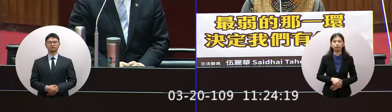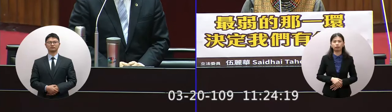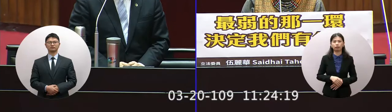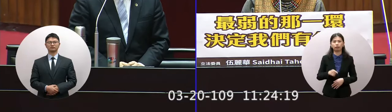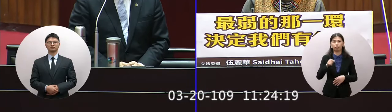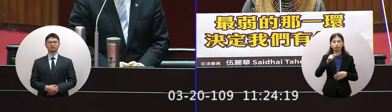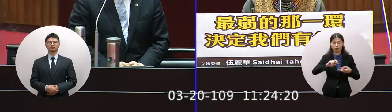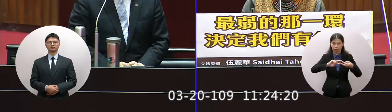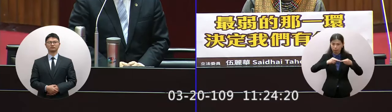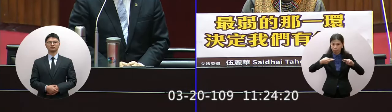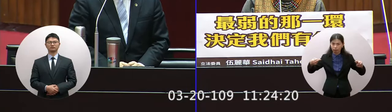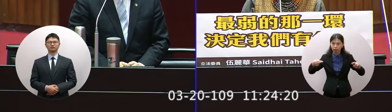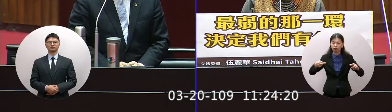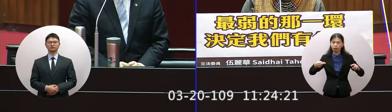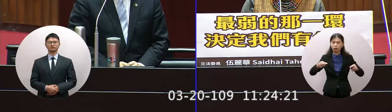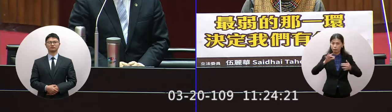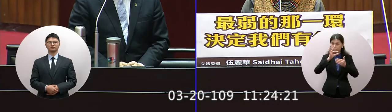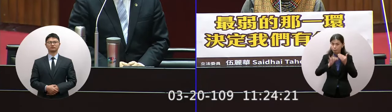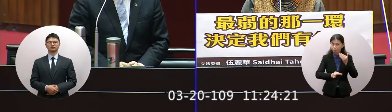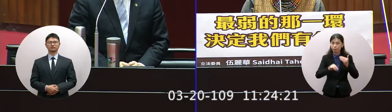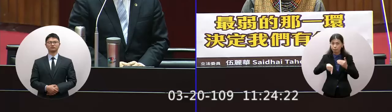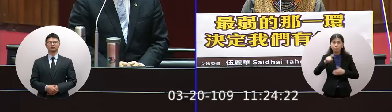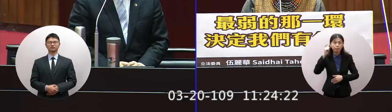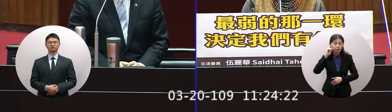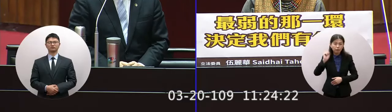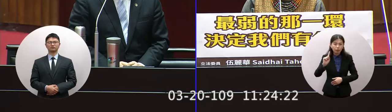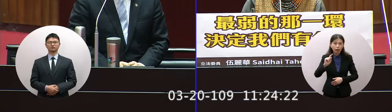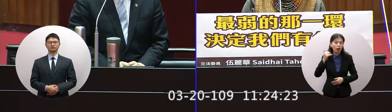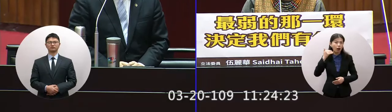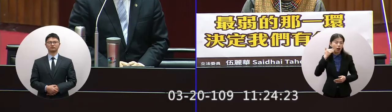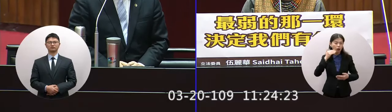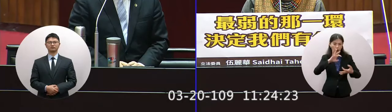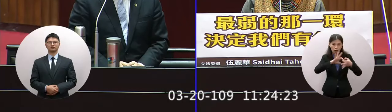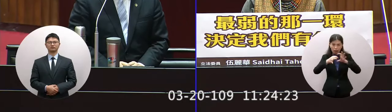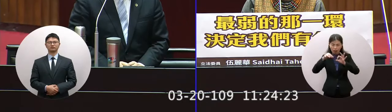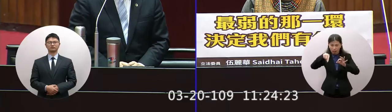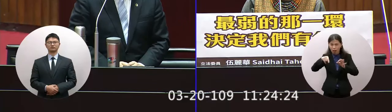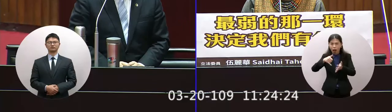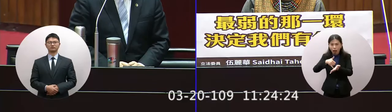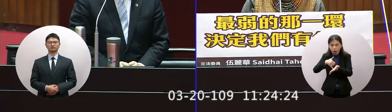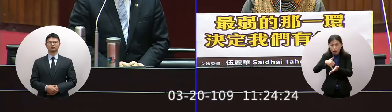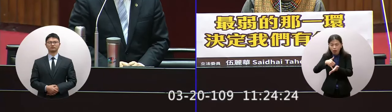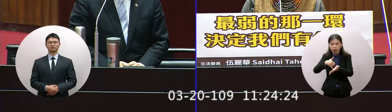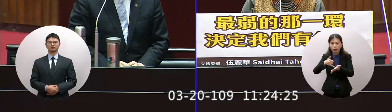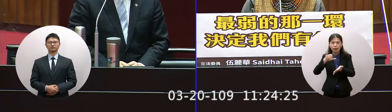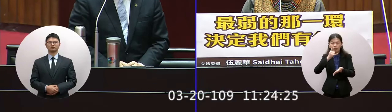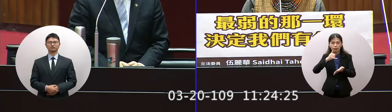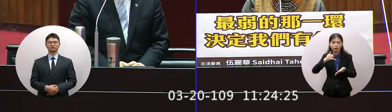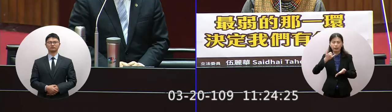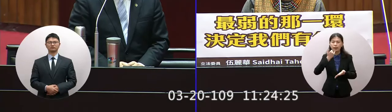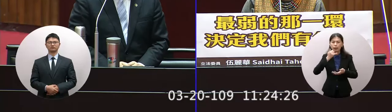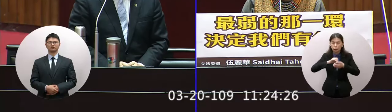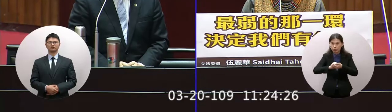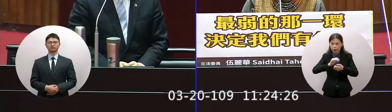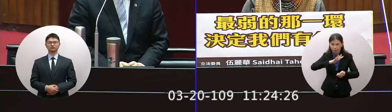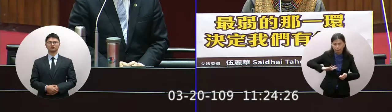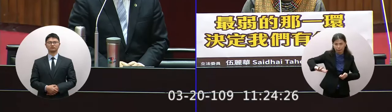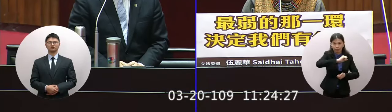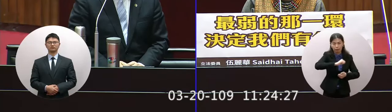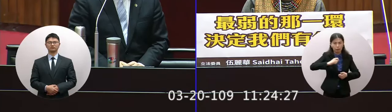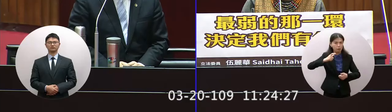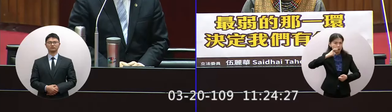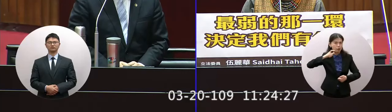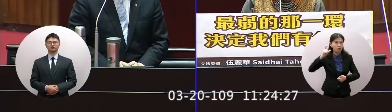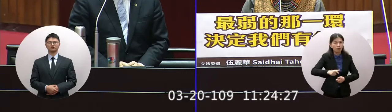条定律告诉我们，就是最弱的那一个环节可以决定这个链条的强